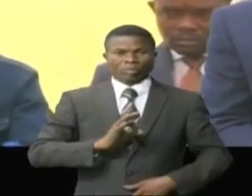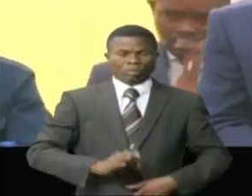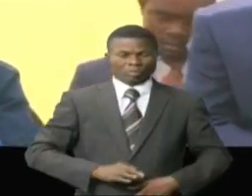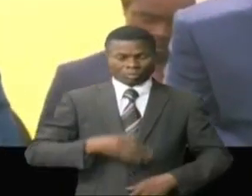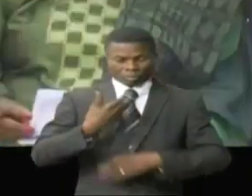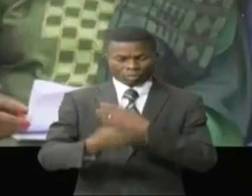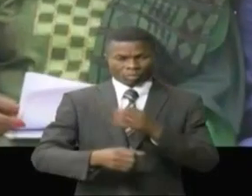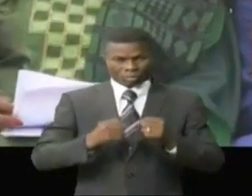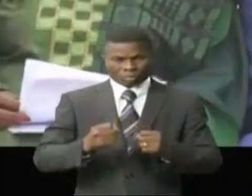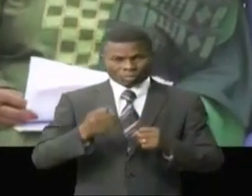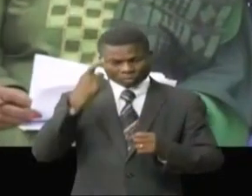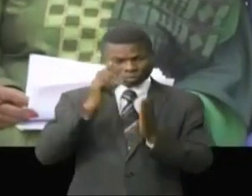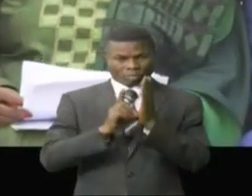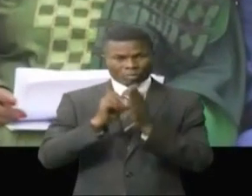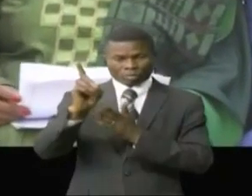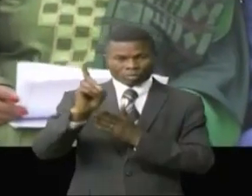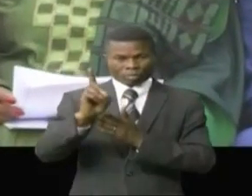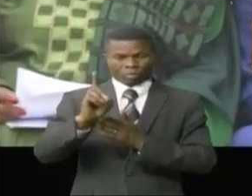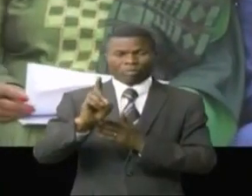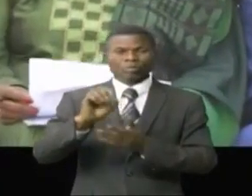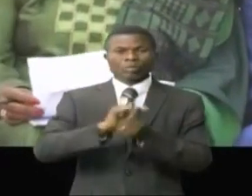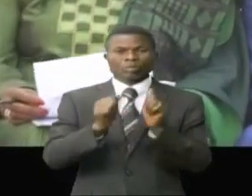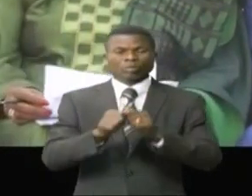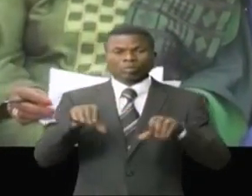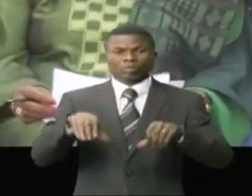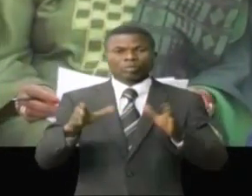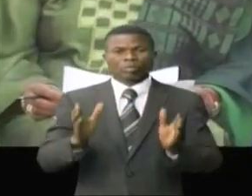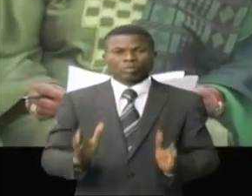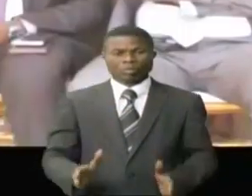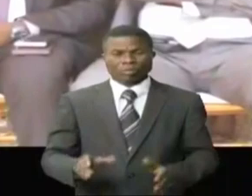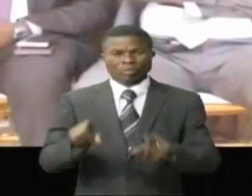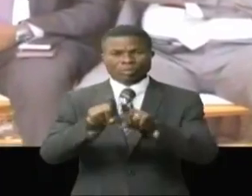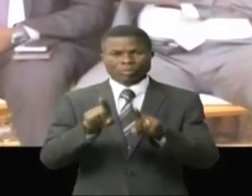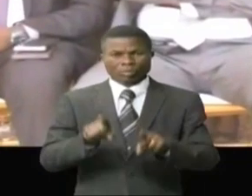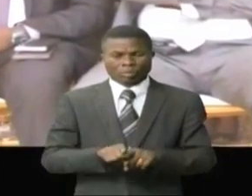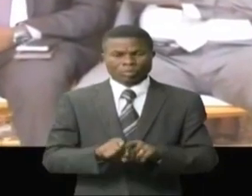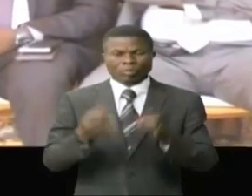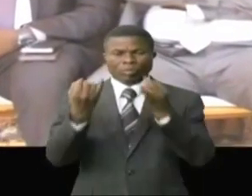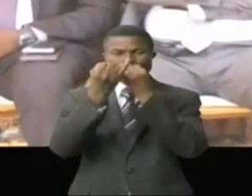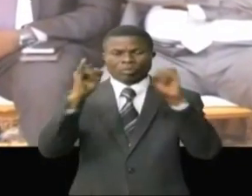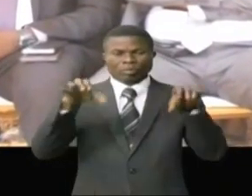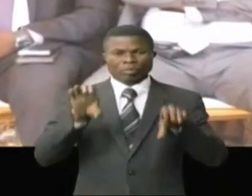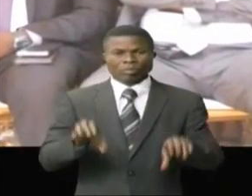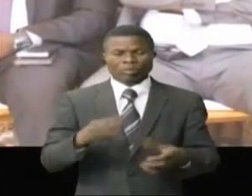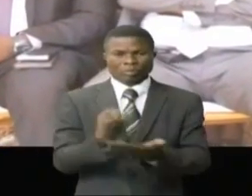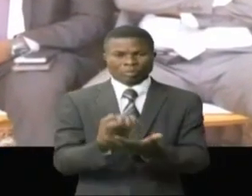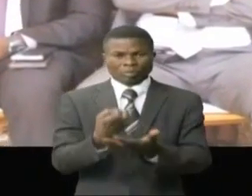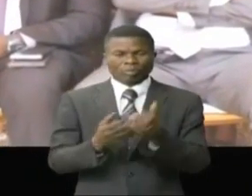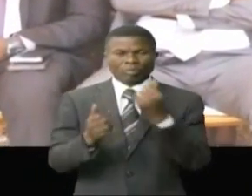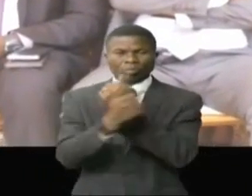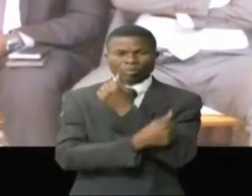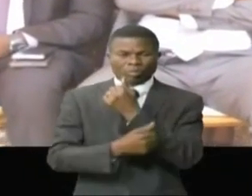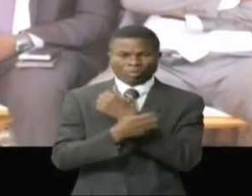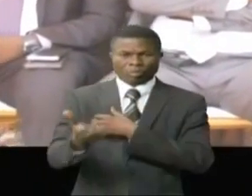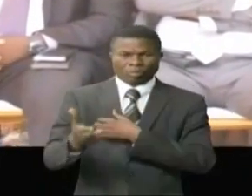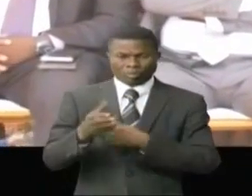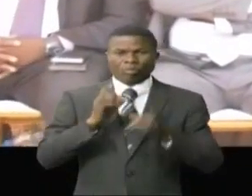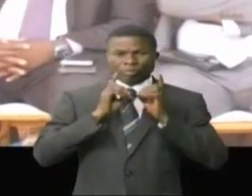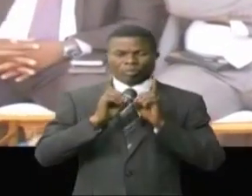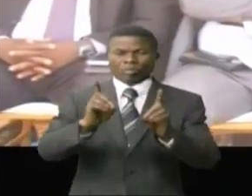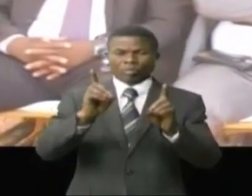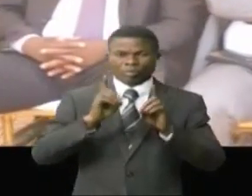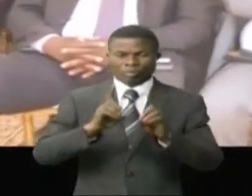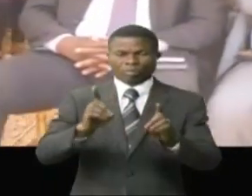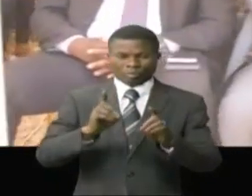lutte pour l'émergence de la classe moyenne congolaise et l'indépendance économique du pays. Les allocutions